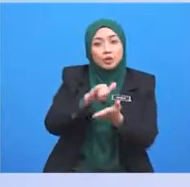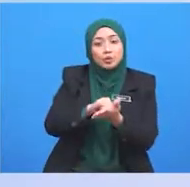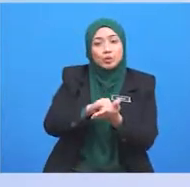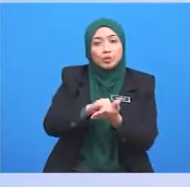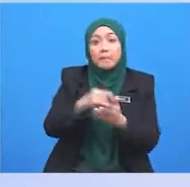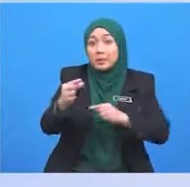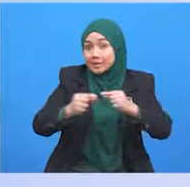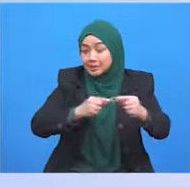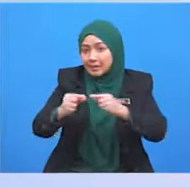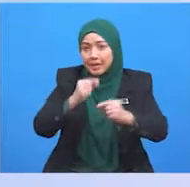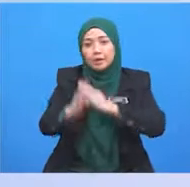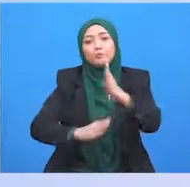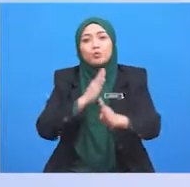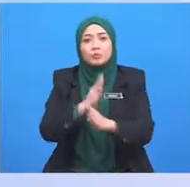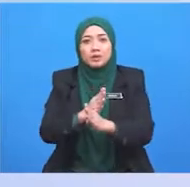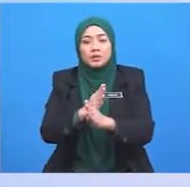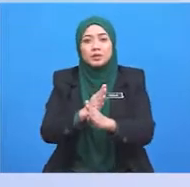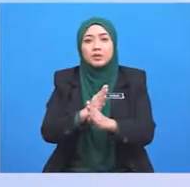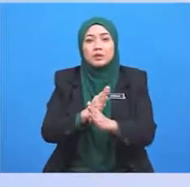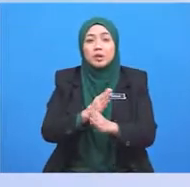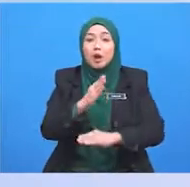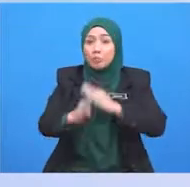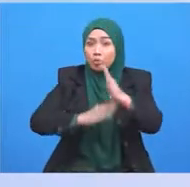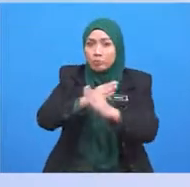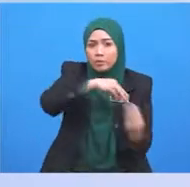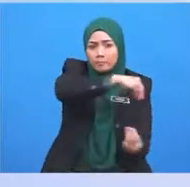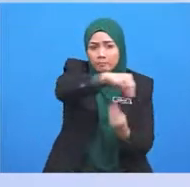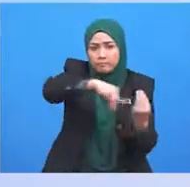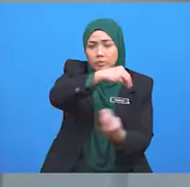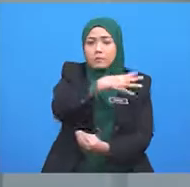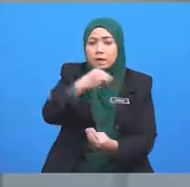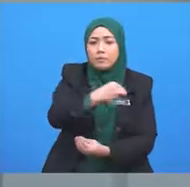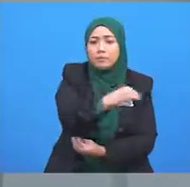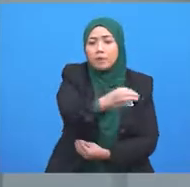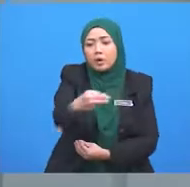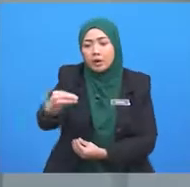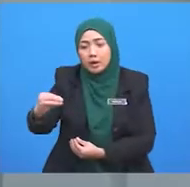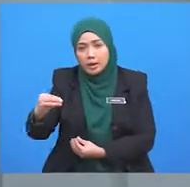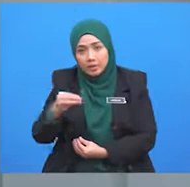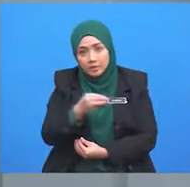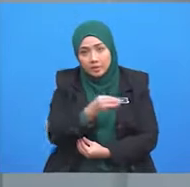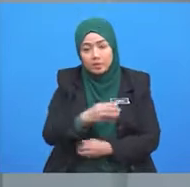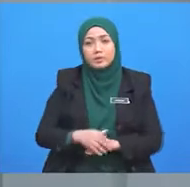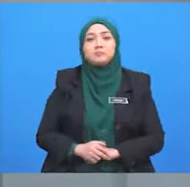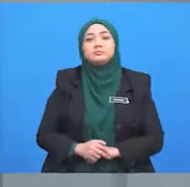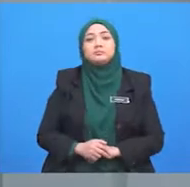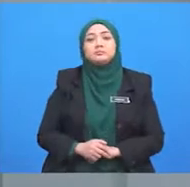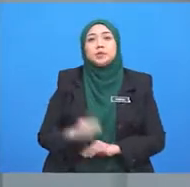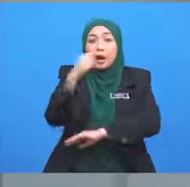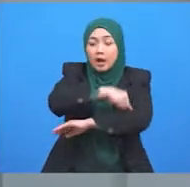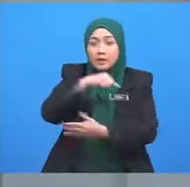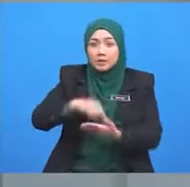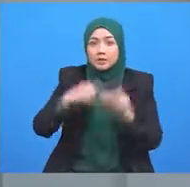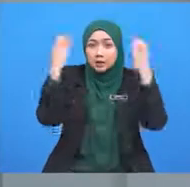pergerakan bumi, iaitu bumi berputar dan beredar. Jadi hari ini cikgu akan terangkan